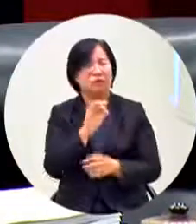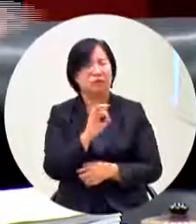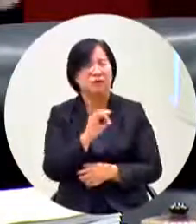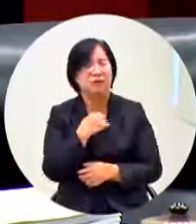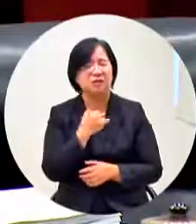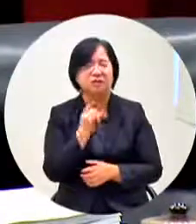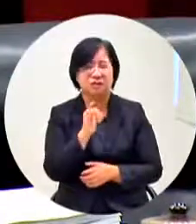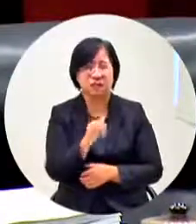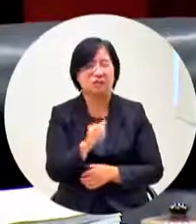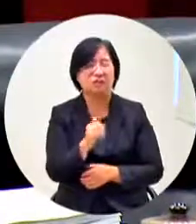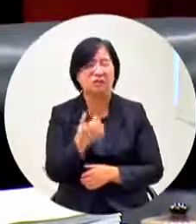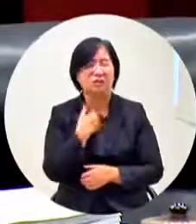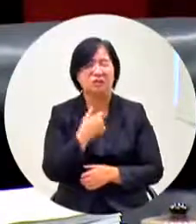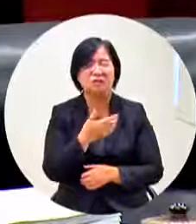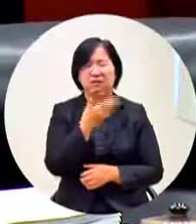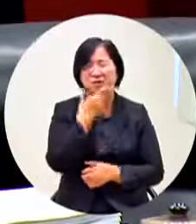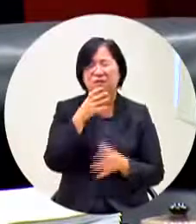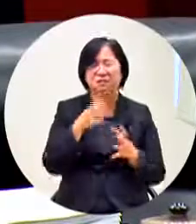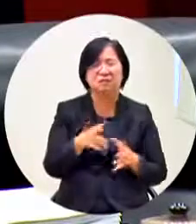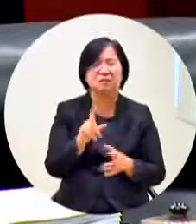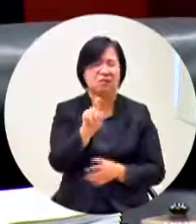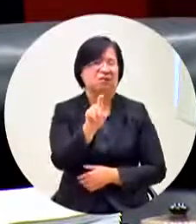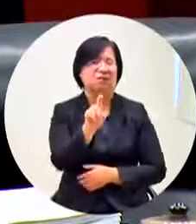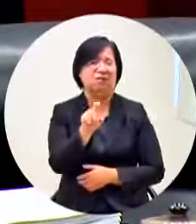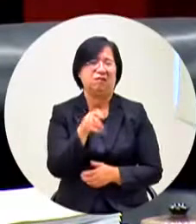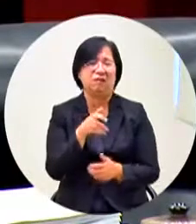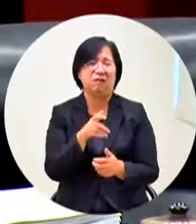说这是熟悉的，伊就无法度，伊无法度做。